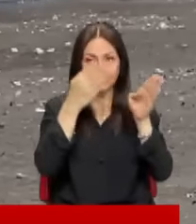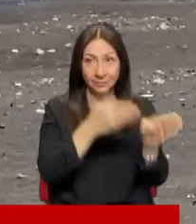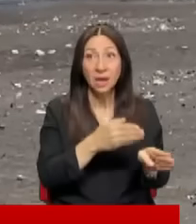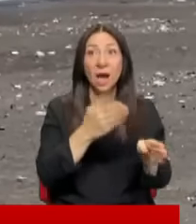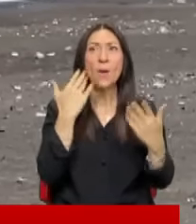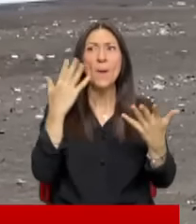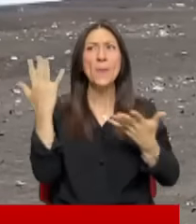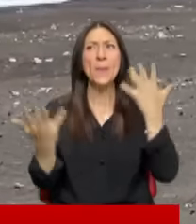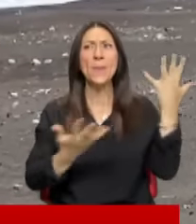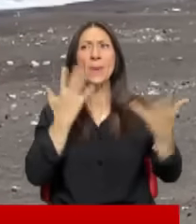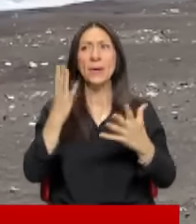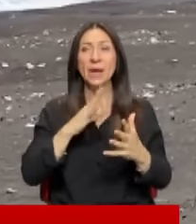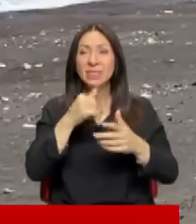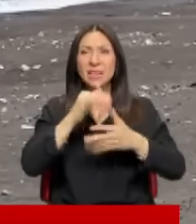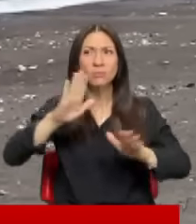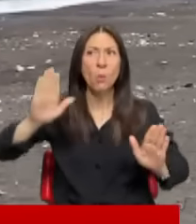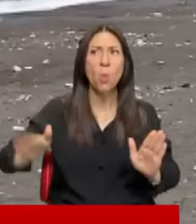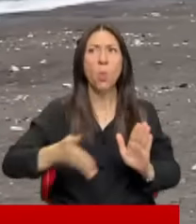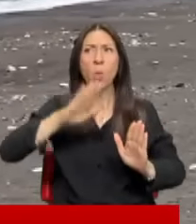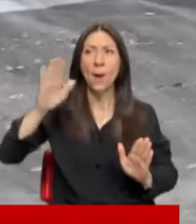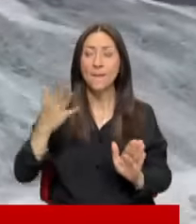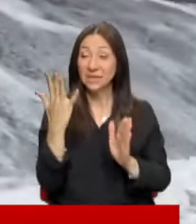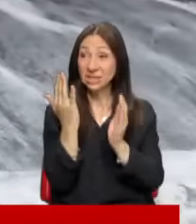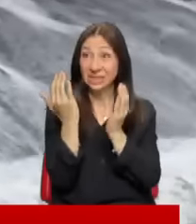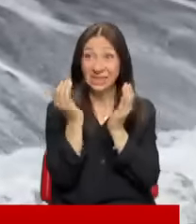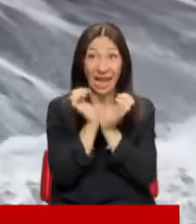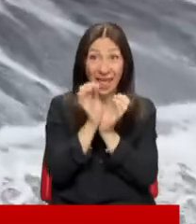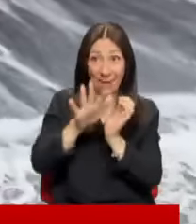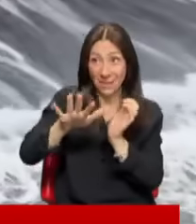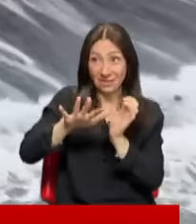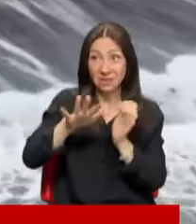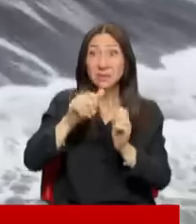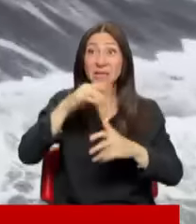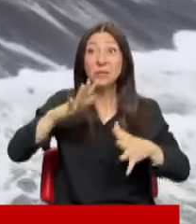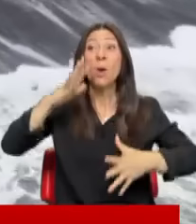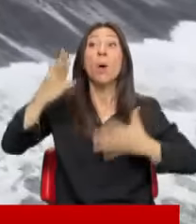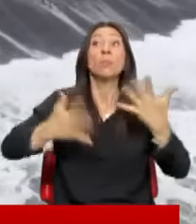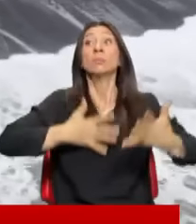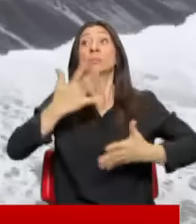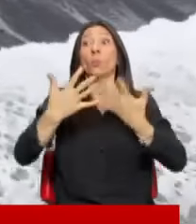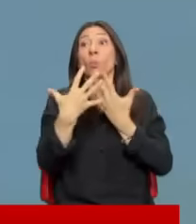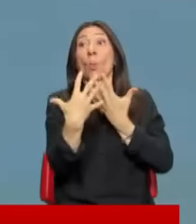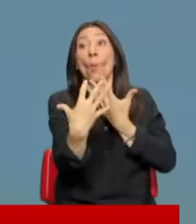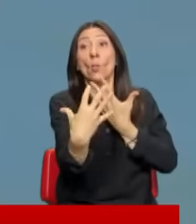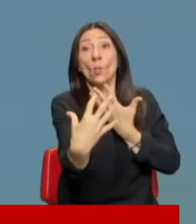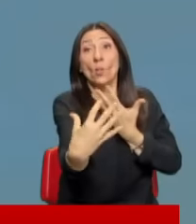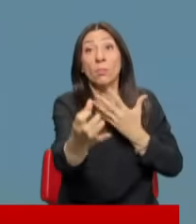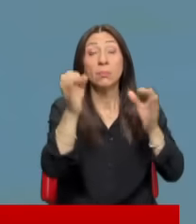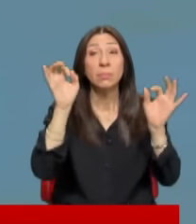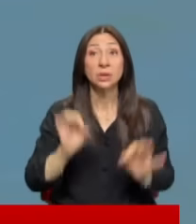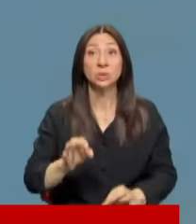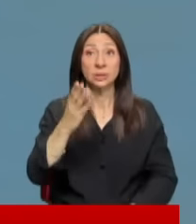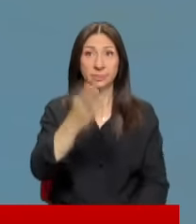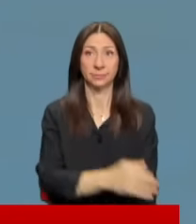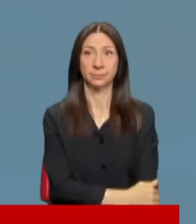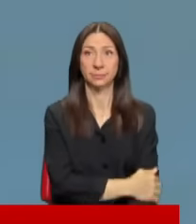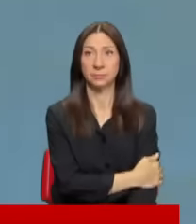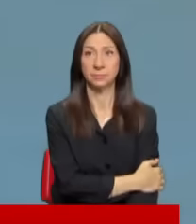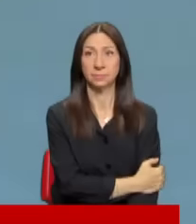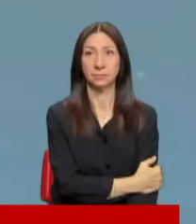hava rüzgarlıydı, deniz dalgalıydı. 5 kişilik aile denizde çırpınmaya ve sürüklenmeye başladı.